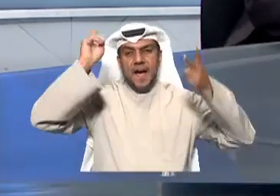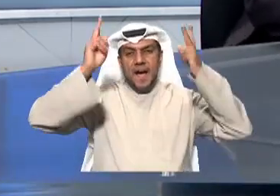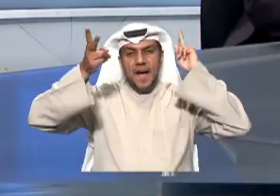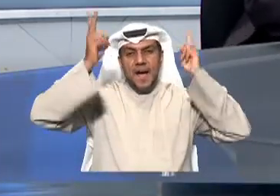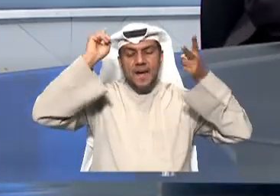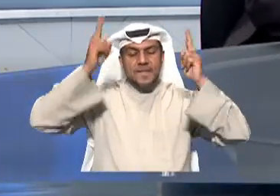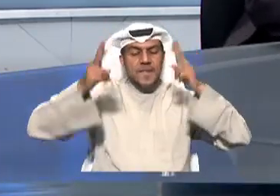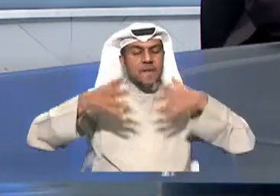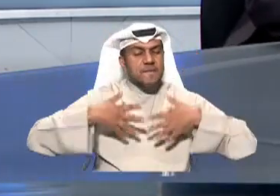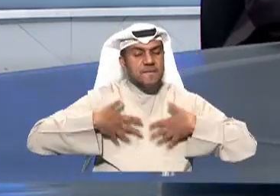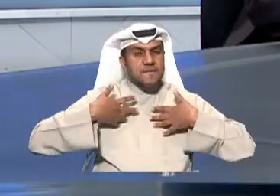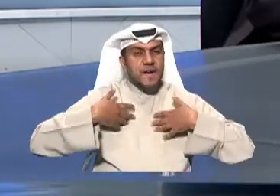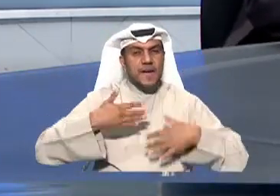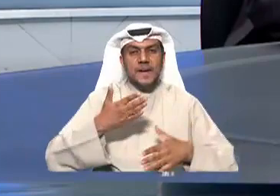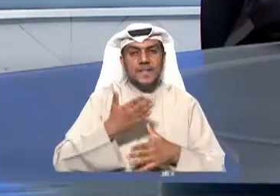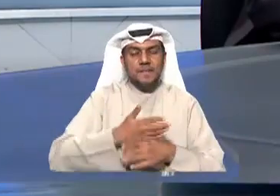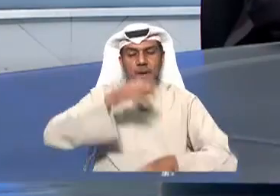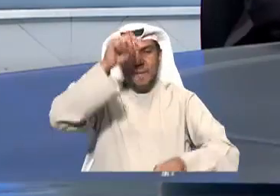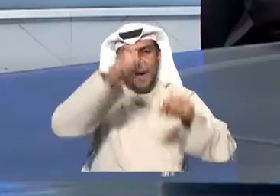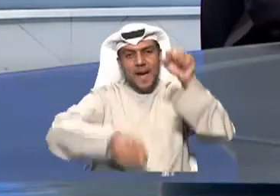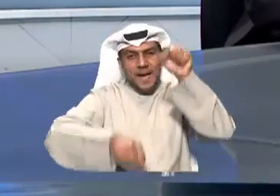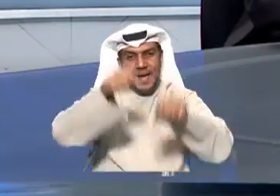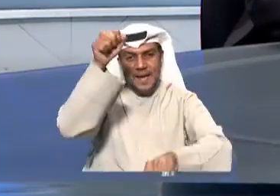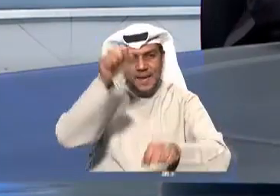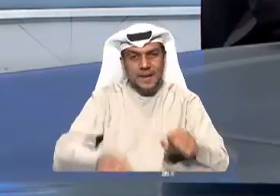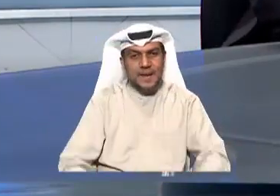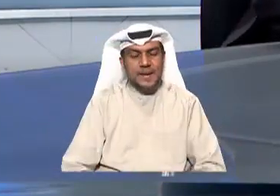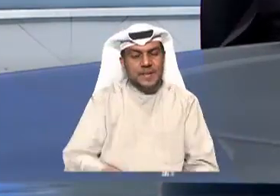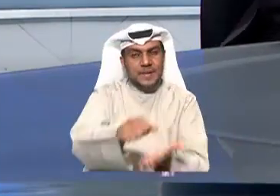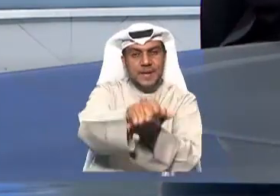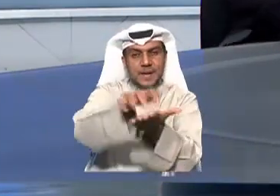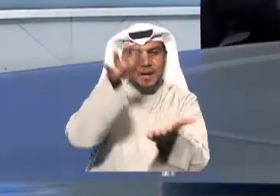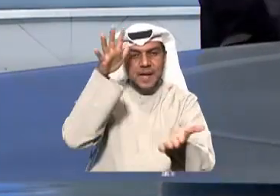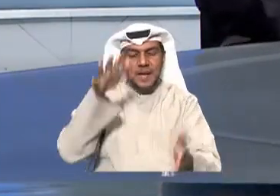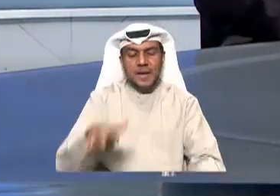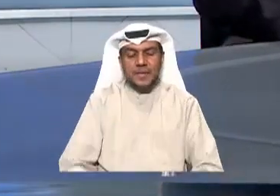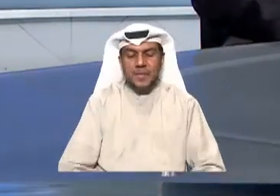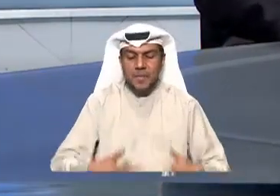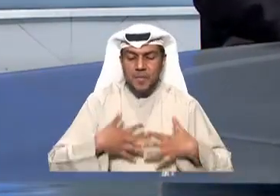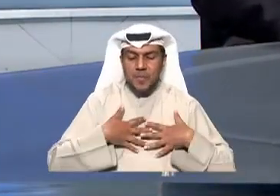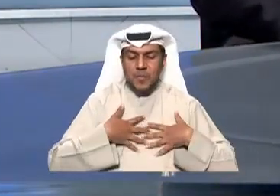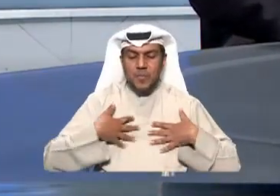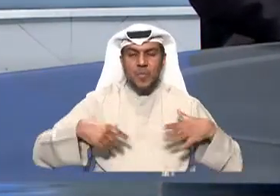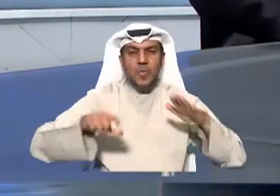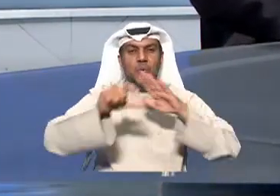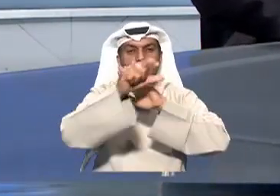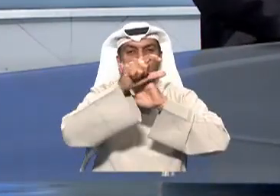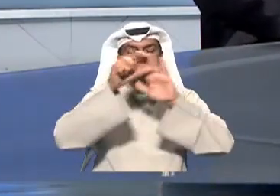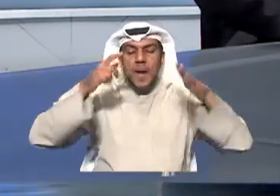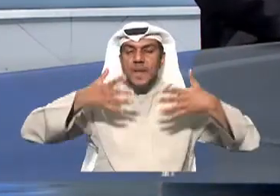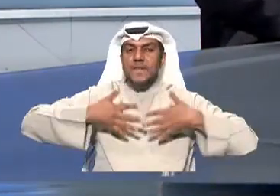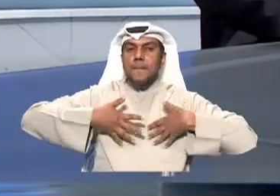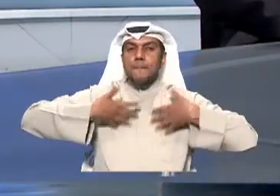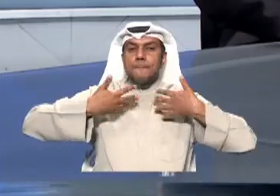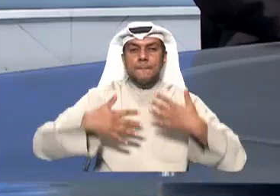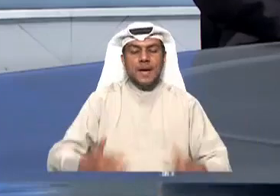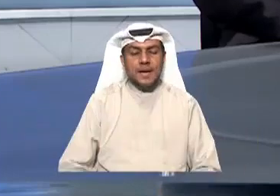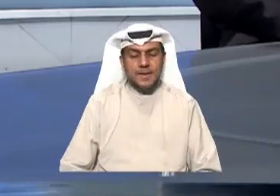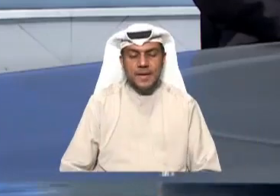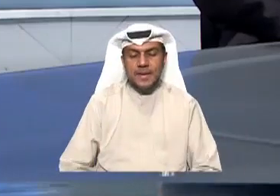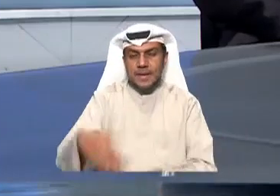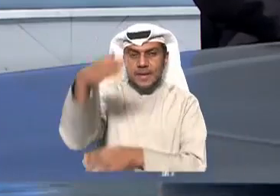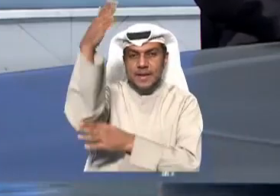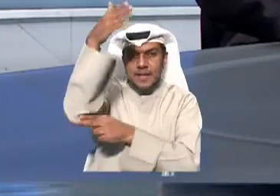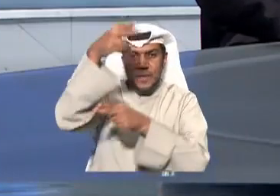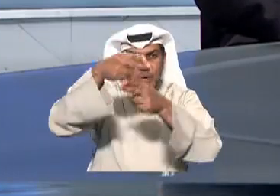60 والذكرى 30 ليوم التحرير. وهي احتفالات عنوانها البهجة والسعادة، نظمتها سفارة دولة